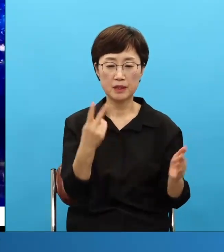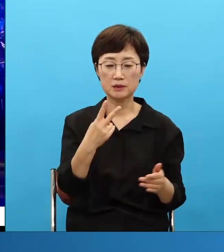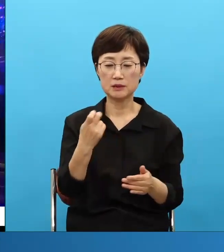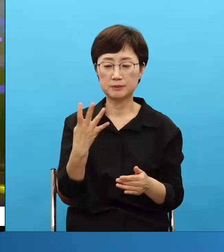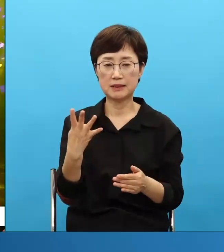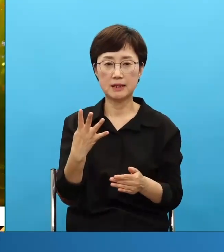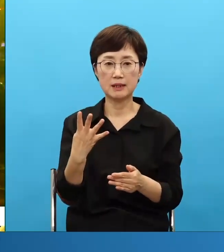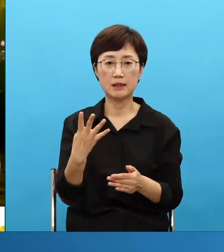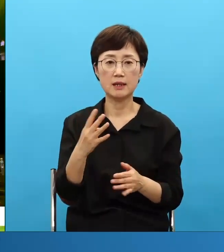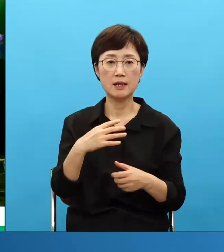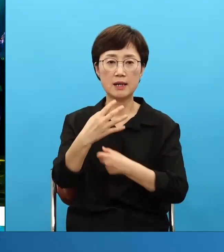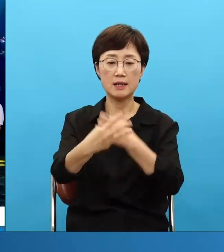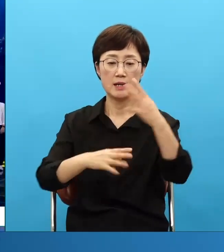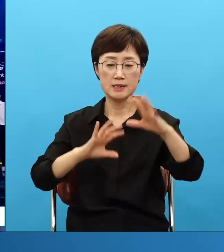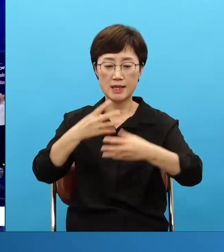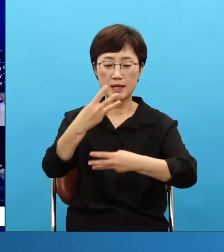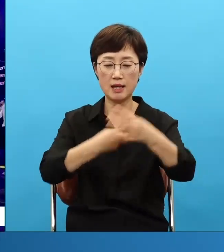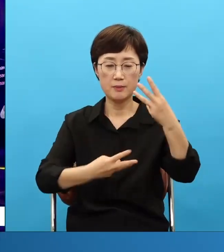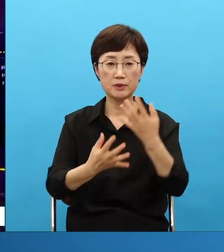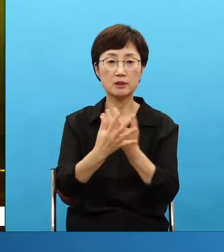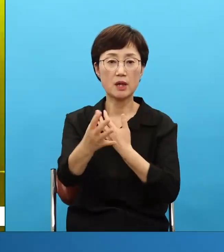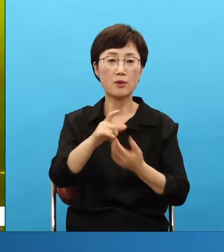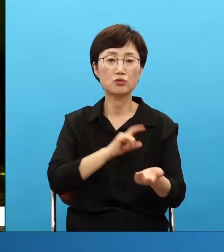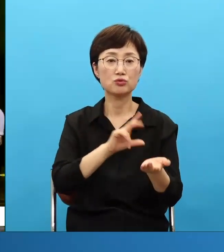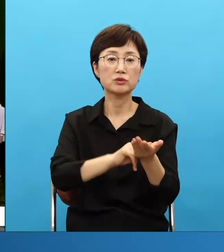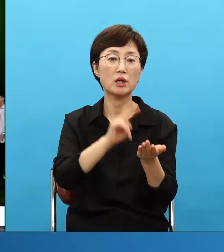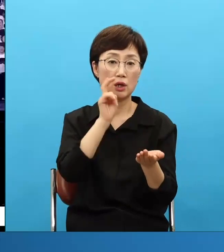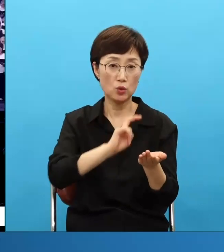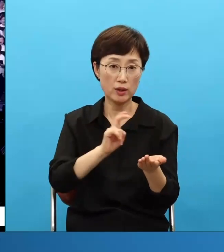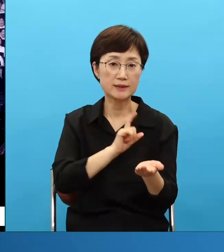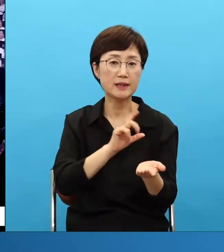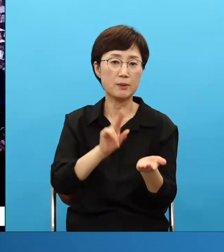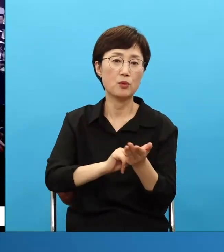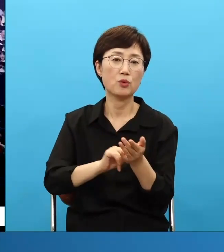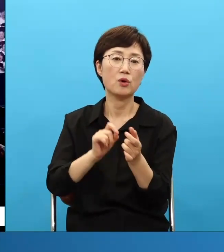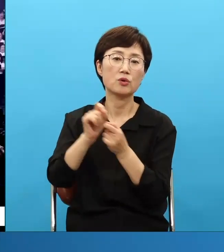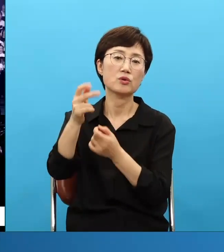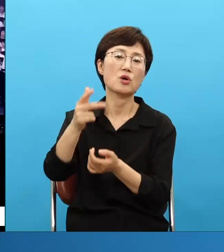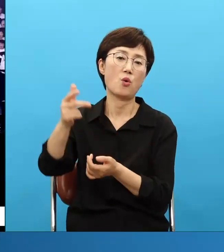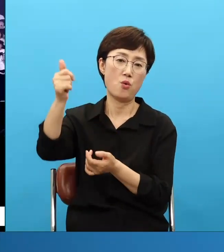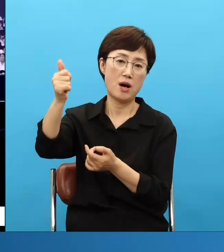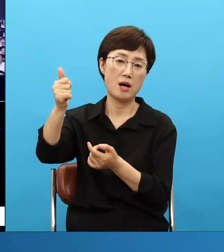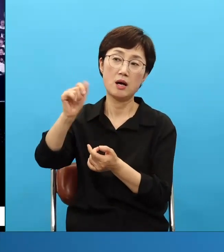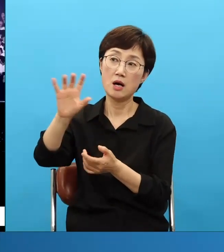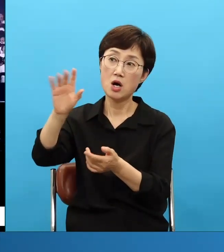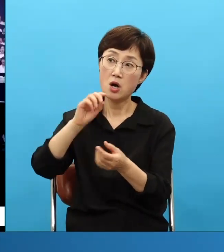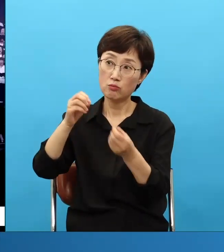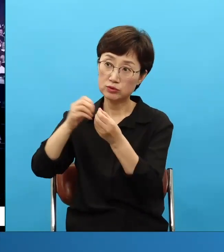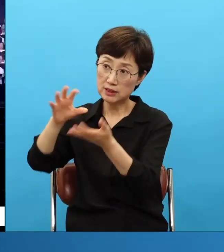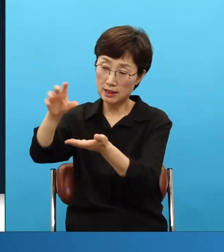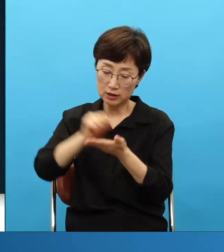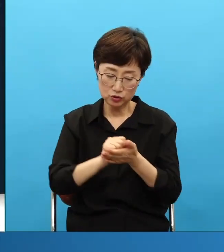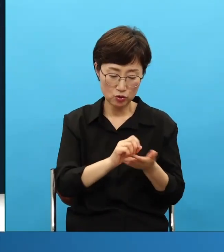2024 WRC 주제곡 영원하신 여호와에 대한 창작곡 공모가 오는 11일 마감됩니다.